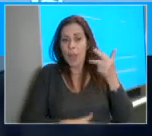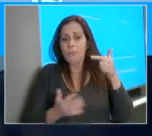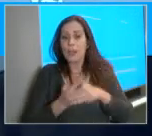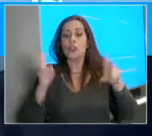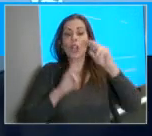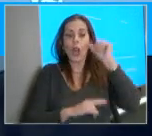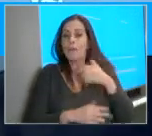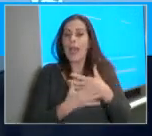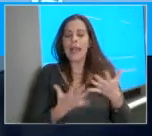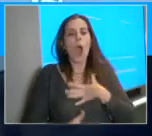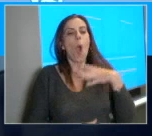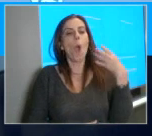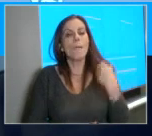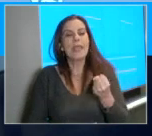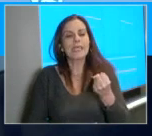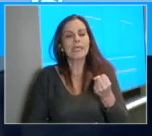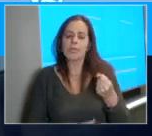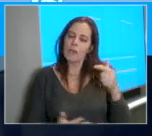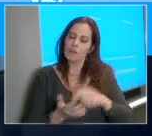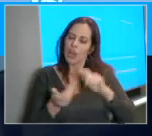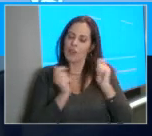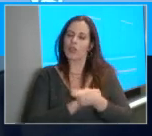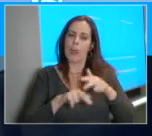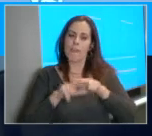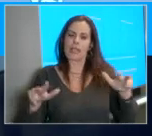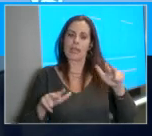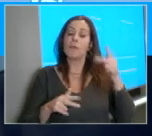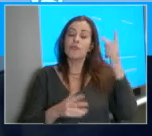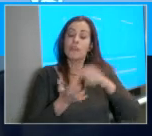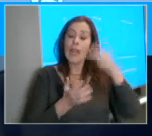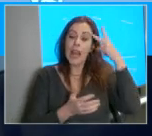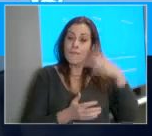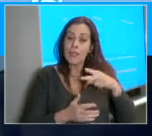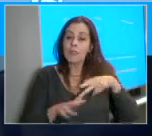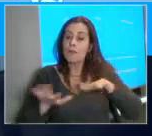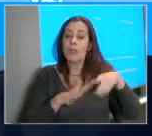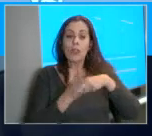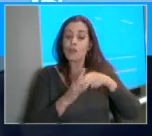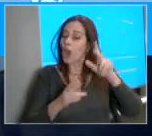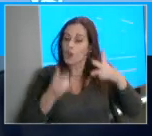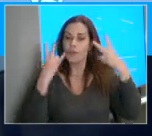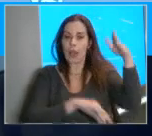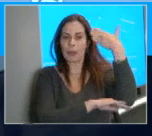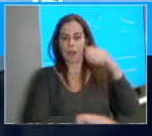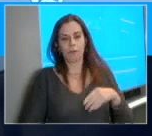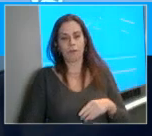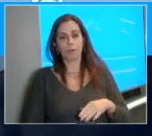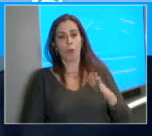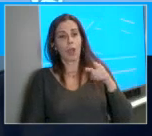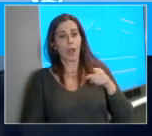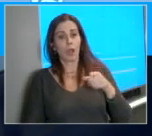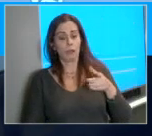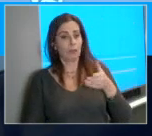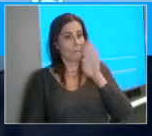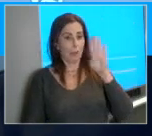בגלל שכחול לבן אין לה את האומץ המינימלי בשביל לשנות את המציאות פה, בשביל להביא לממשלת תיקון שהייתה חיונית למדינת ישראל. אומץ הוגה, אולי גם לשבת